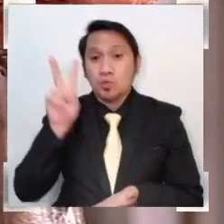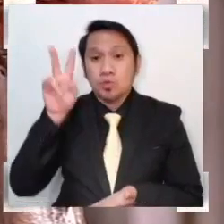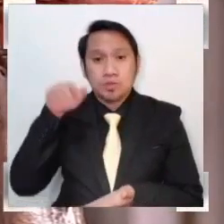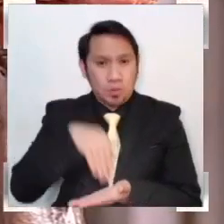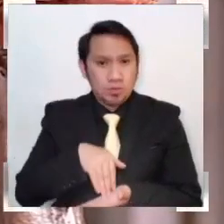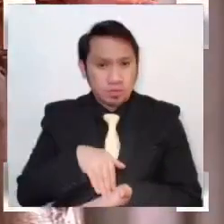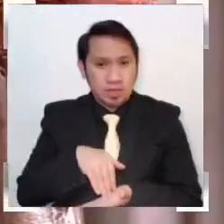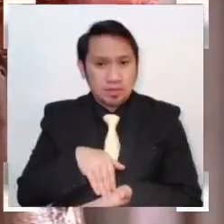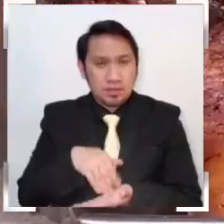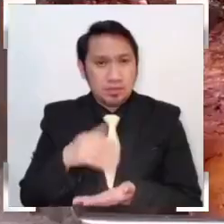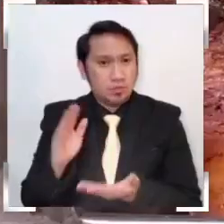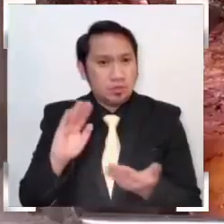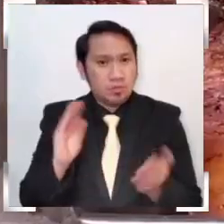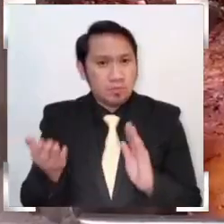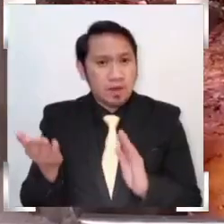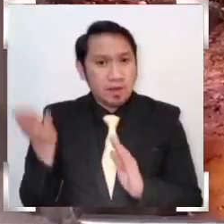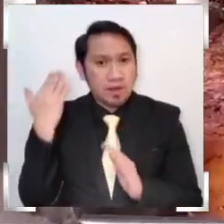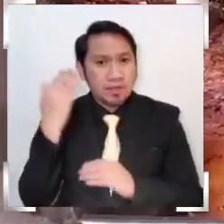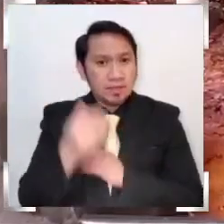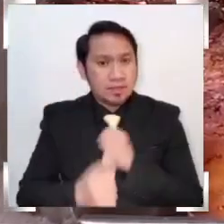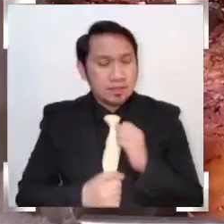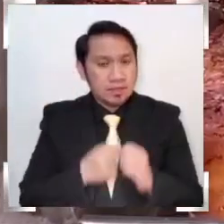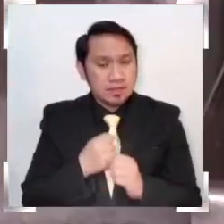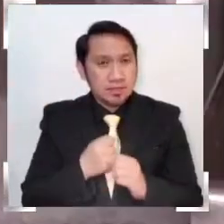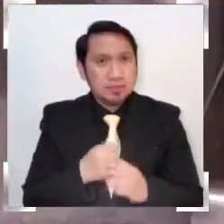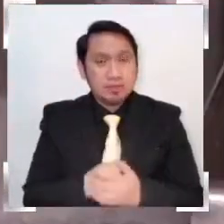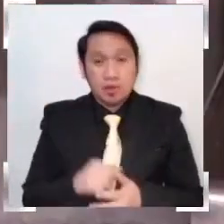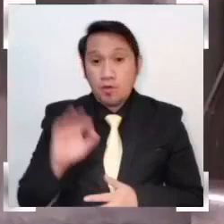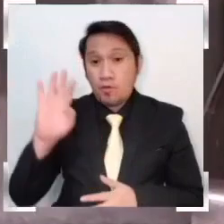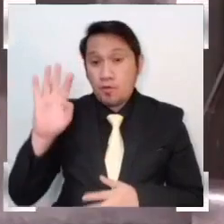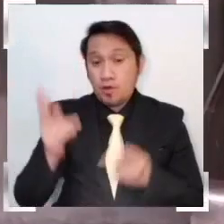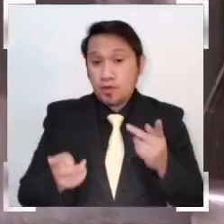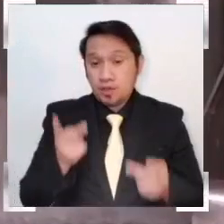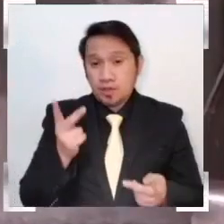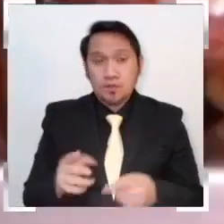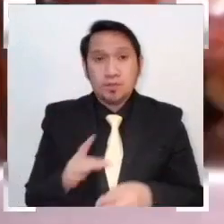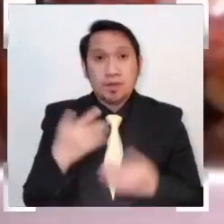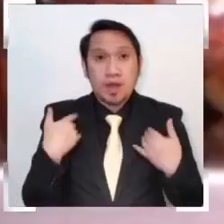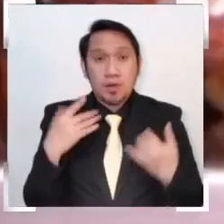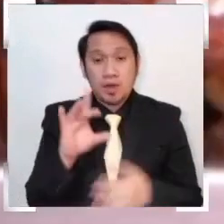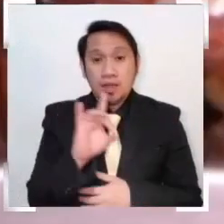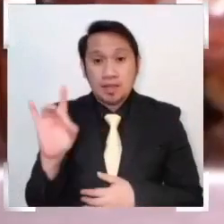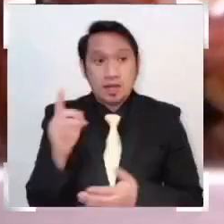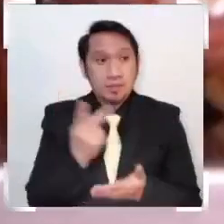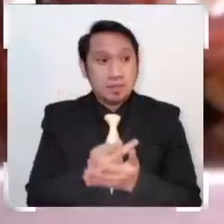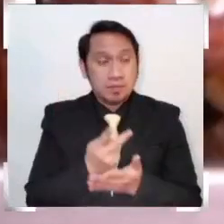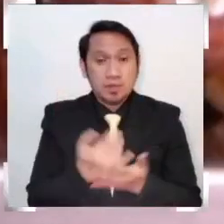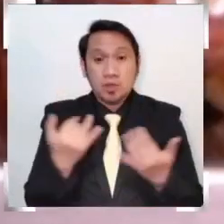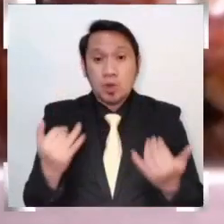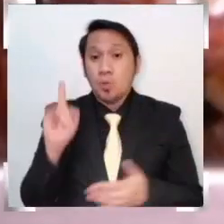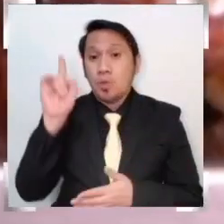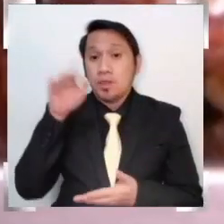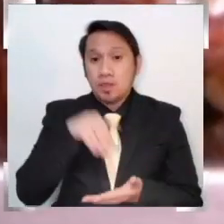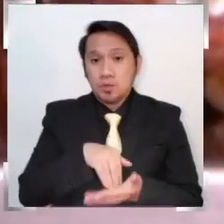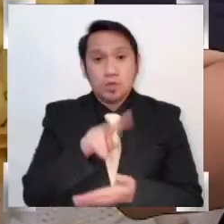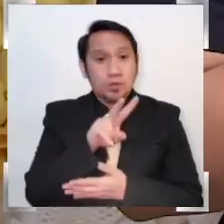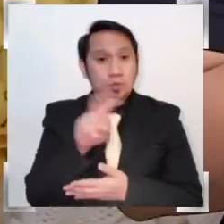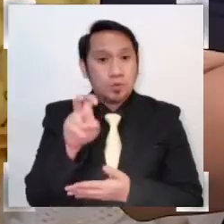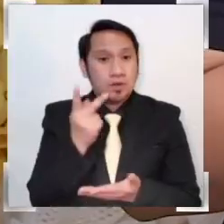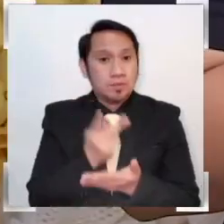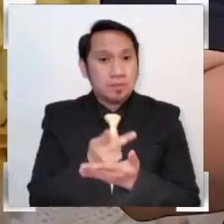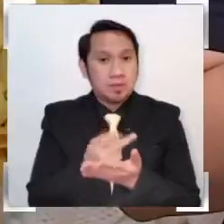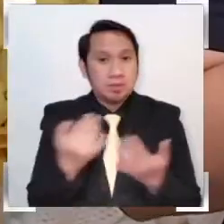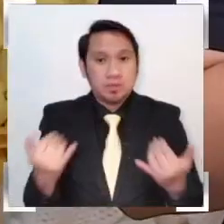kumpara nung nakaraang taon. Ang per kilo nga ng lechon na 800 pesos lang noon, nasa 1,200 pesos na.